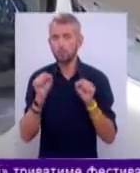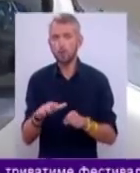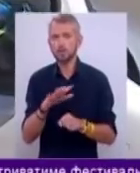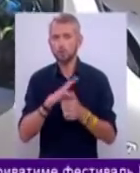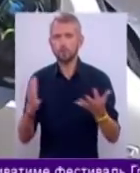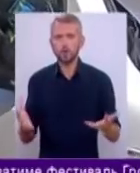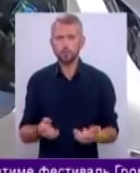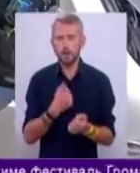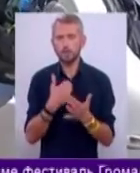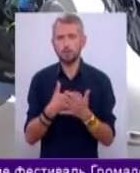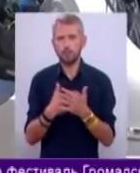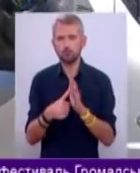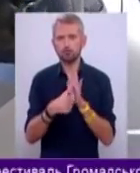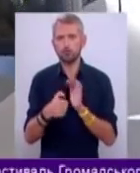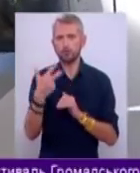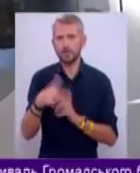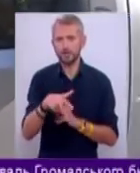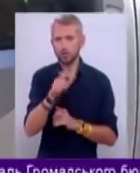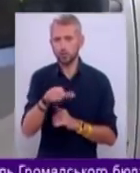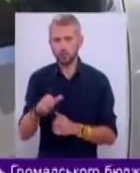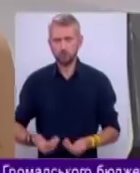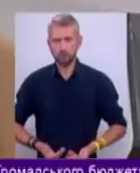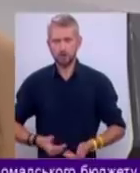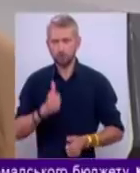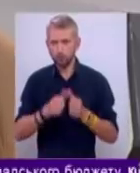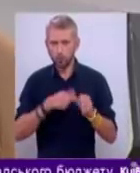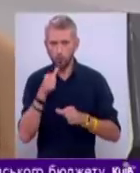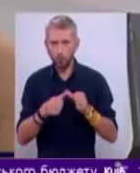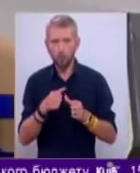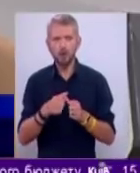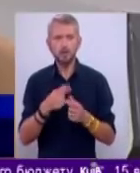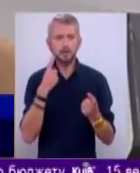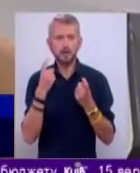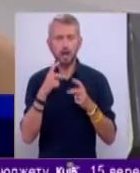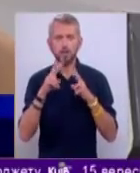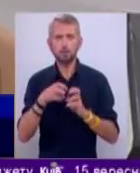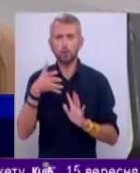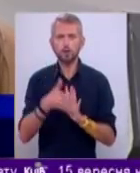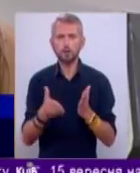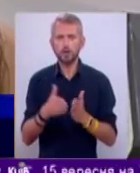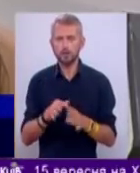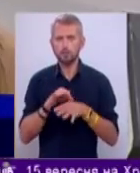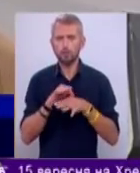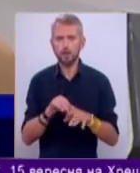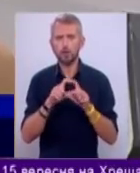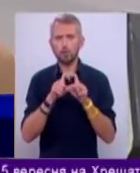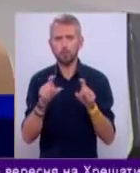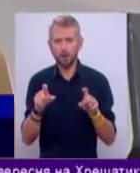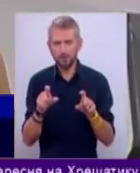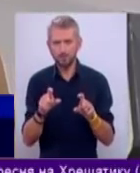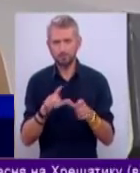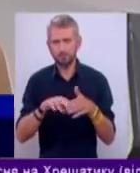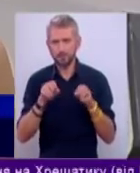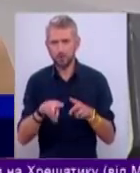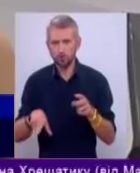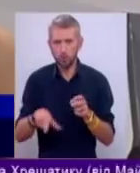б врятувати майже 630 людських життів щороку. За даними досліджень, які проведені кампанією забезпечення дороги, в